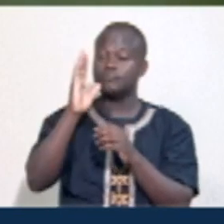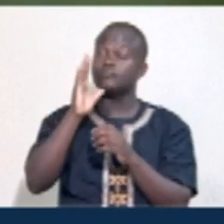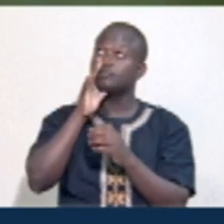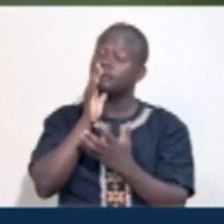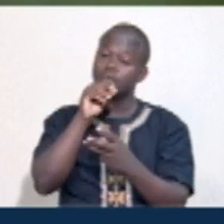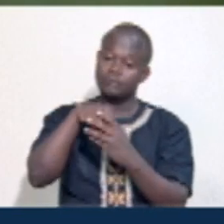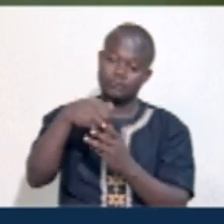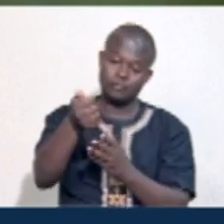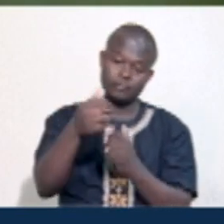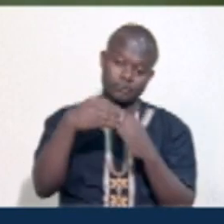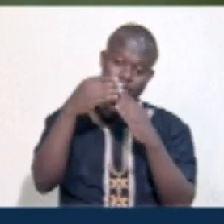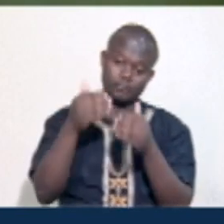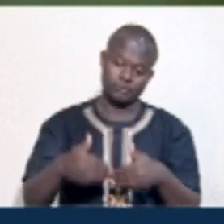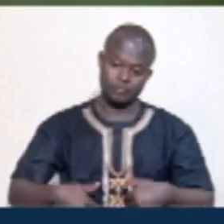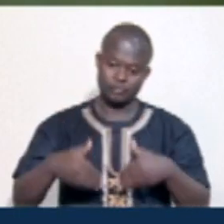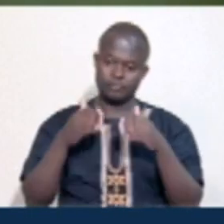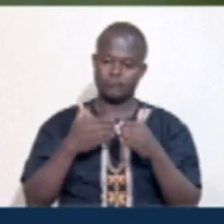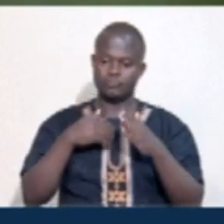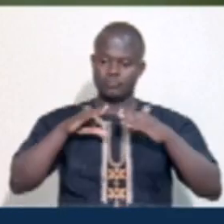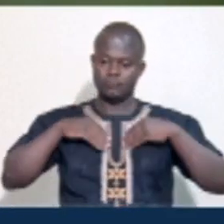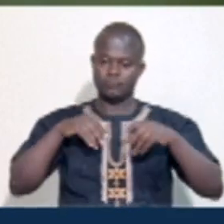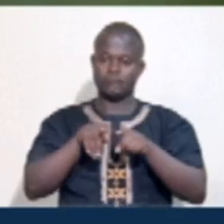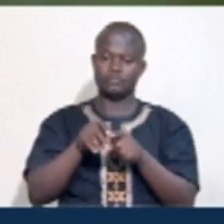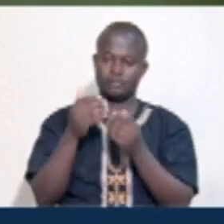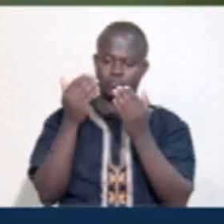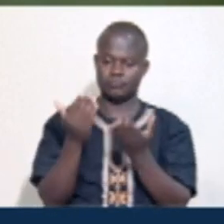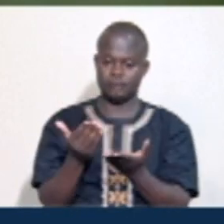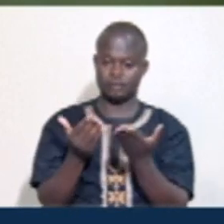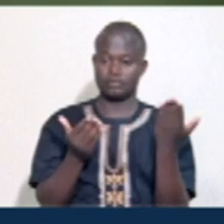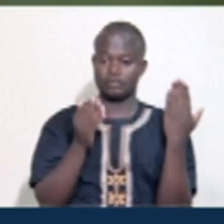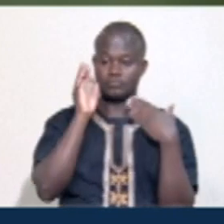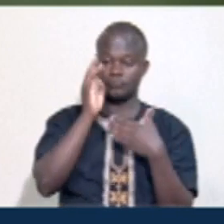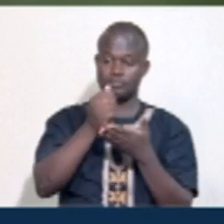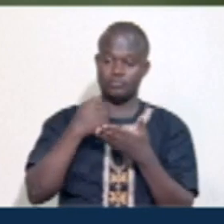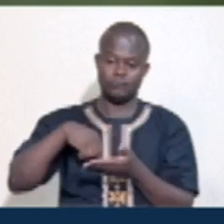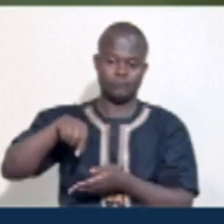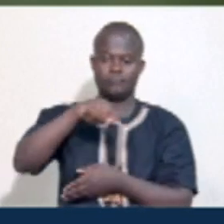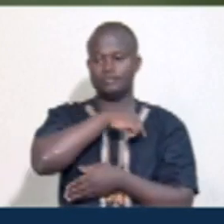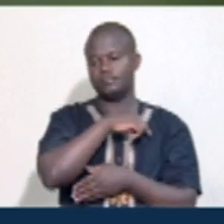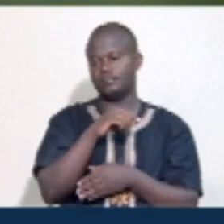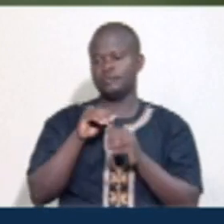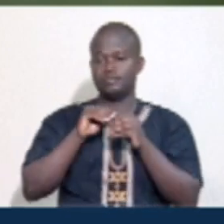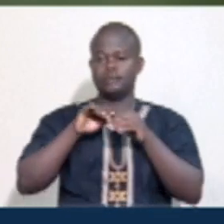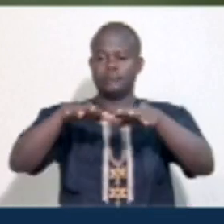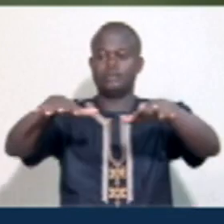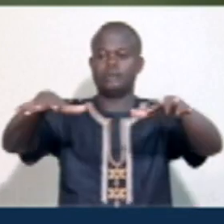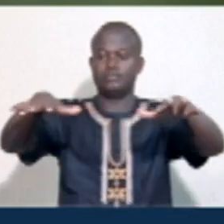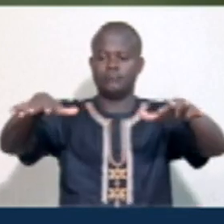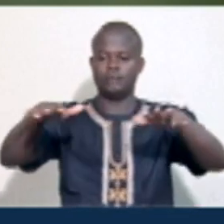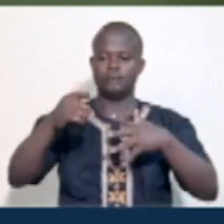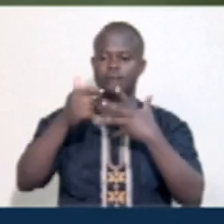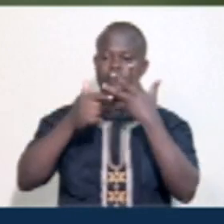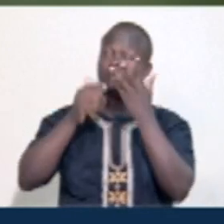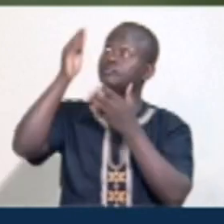ibatezemwo mwebwe bayobozi bato bagira imyemerere nk'iyanyu ko muzadufasha gusakaza those